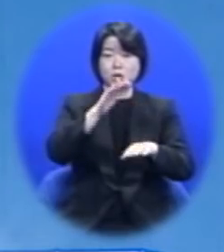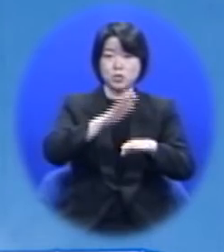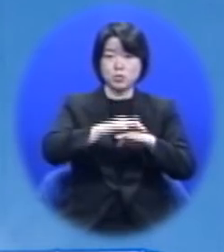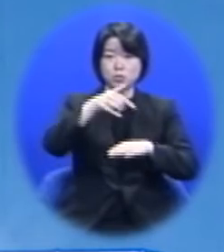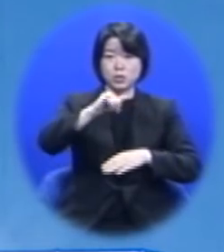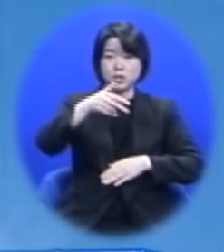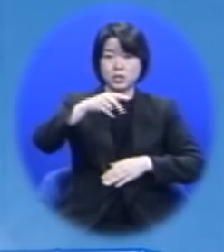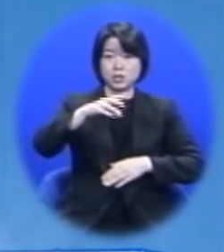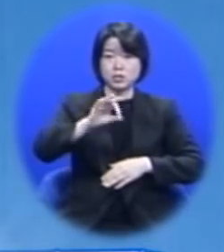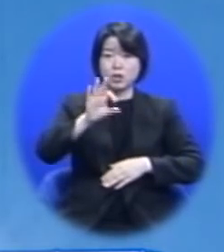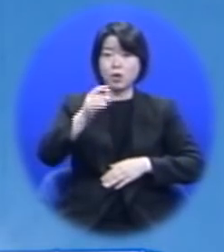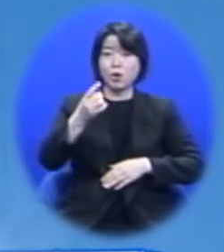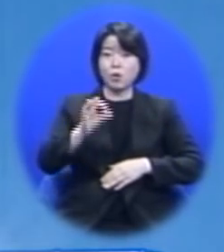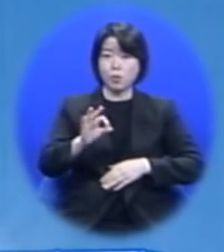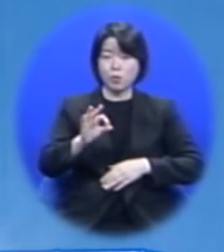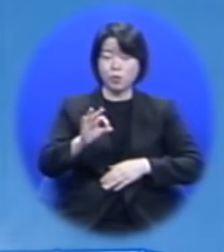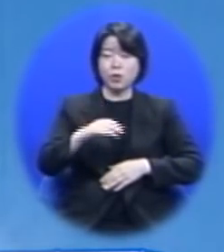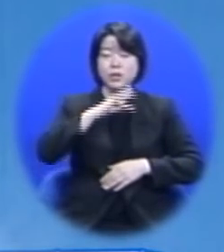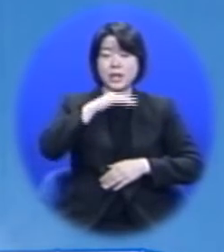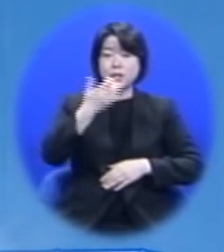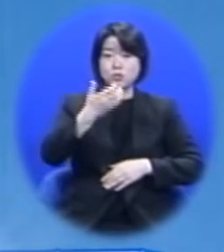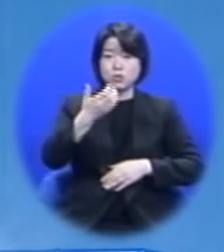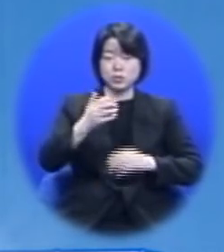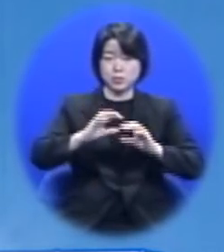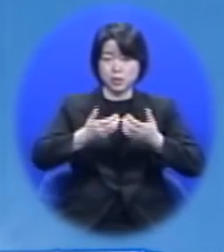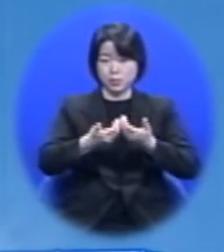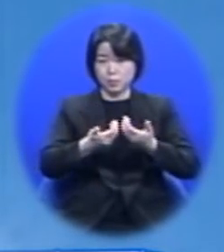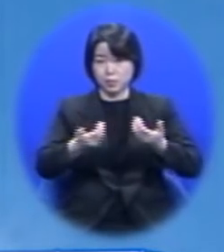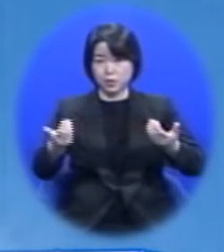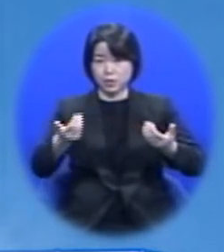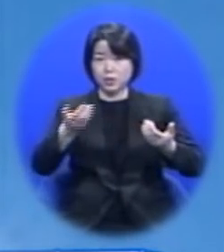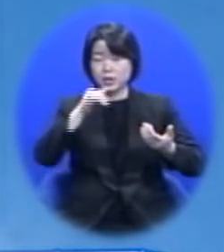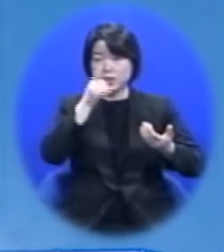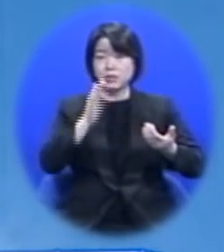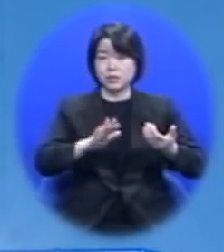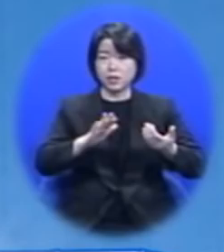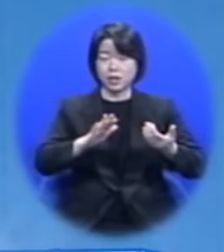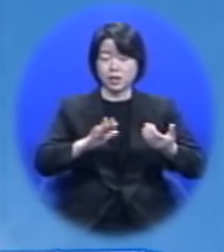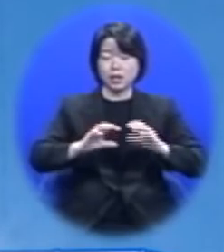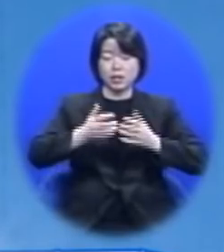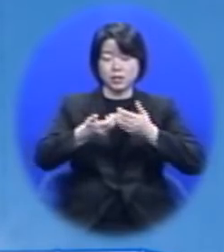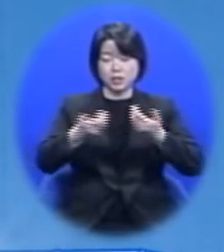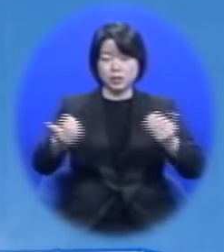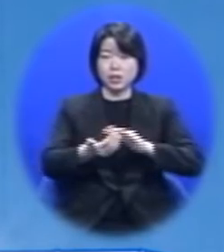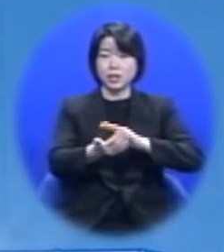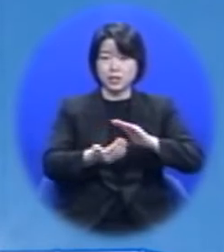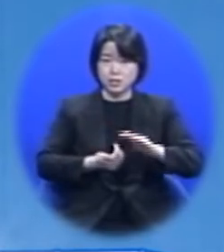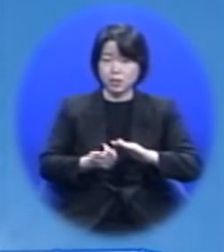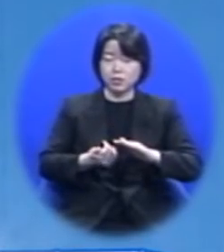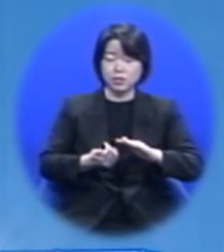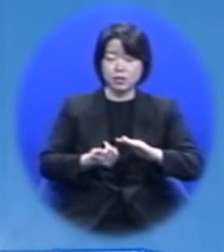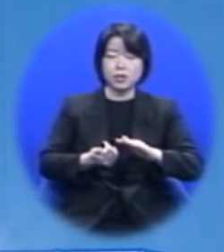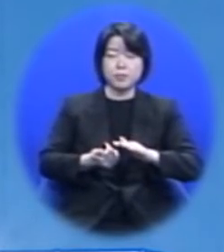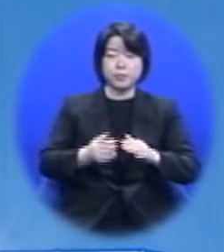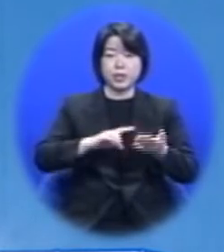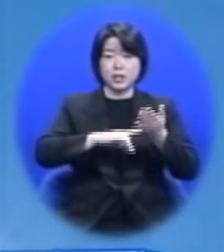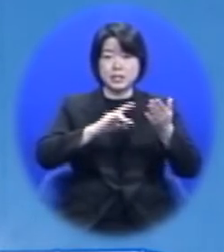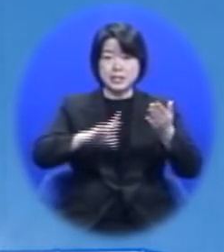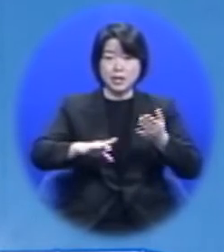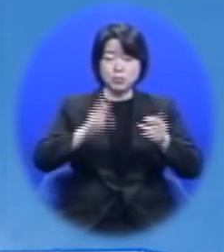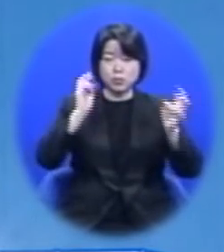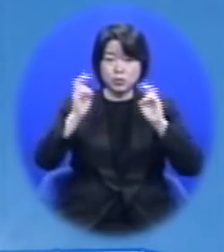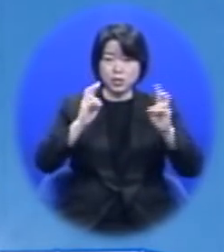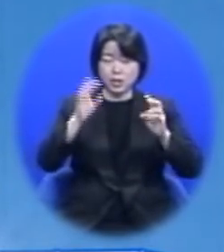세상을 떠나셨는데 그분이 세상 떠나기 얼마 전에 세무사 사무실에 찾아와서 세금을 내신 이야기가 거기 기록이